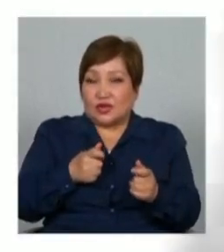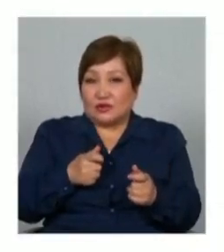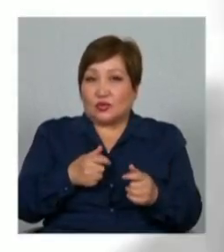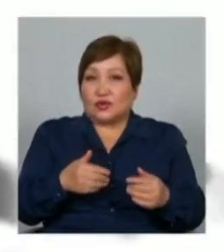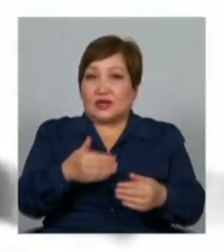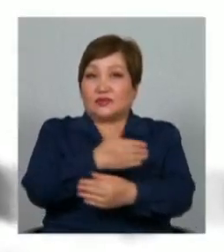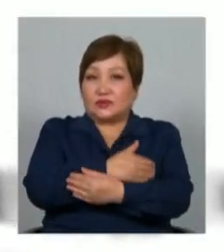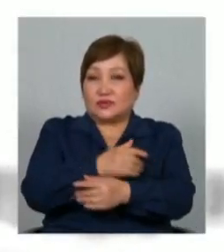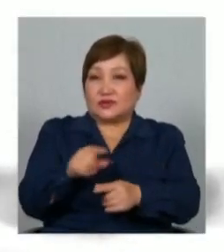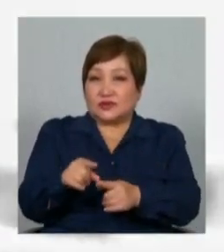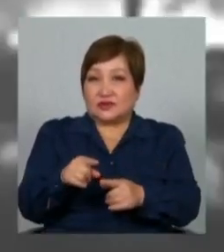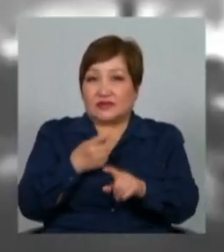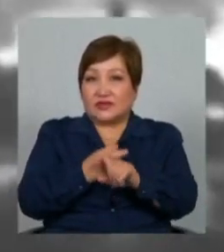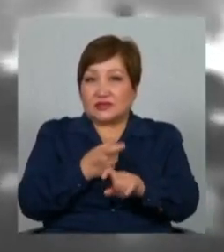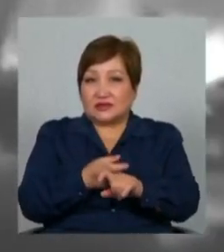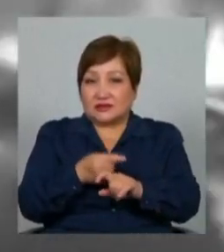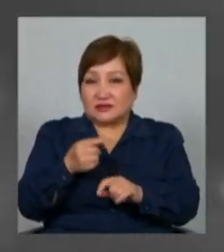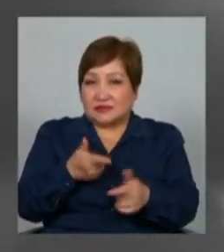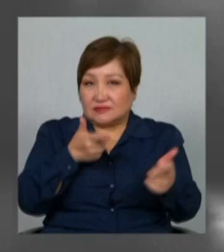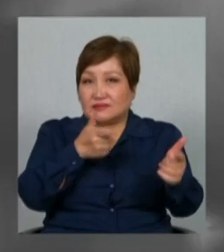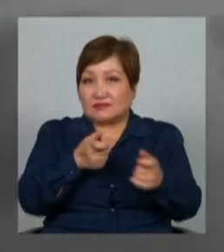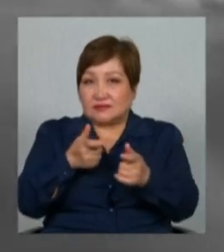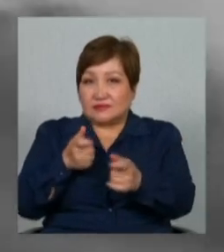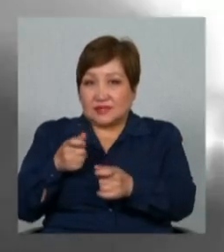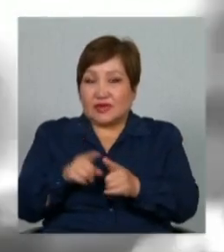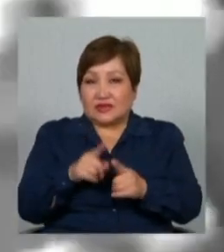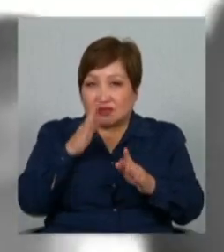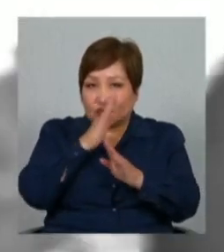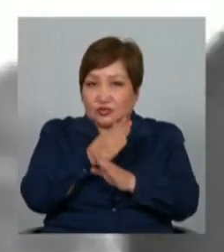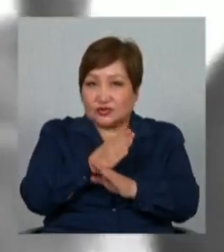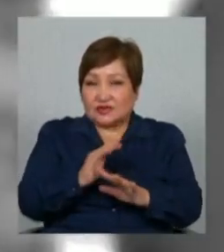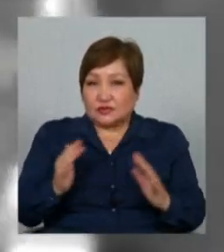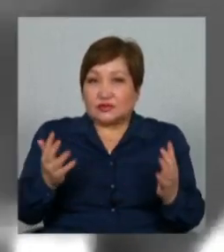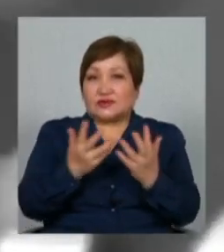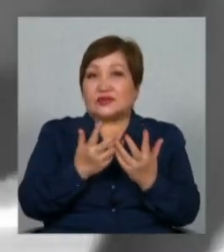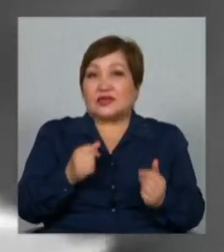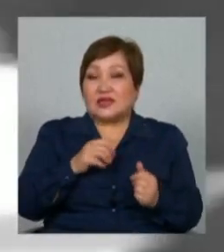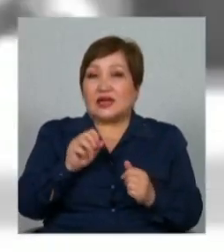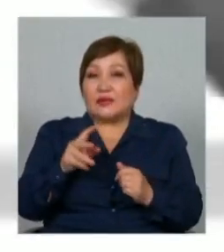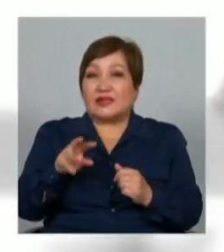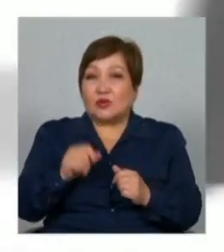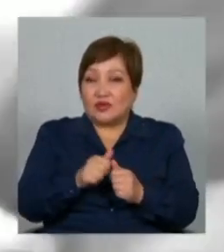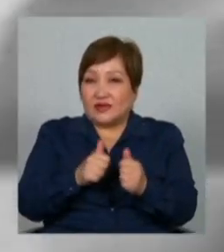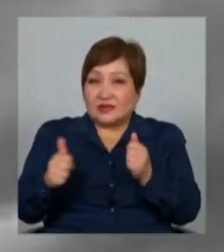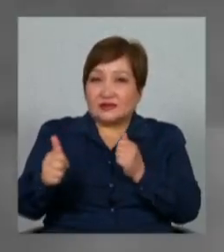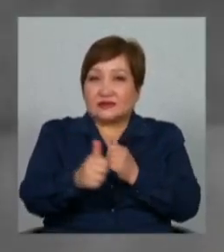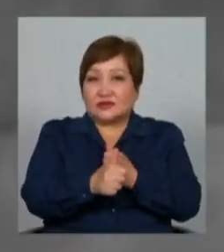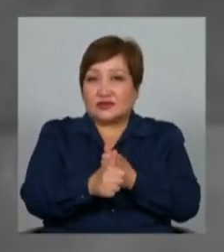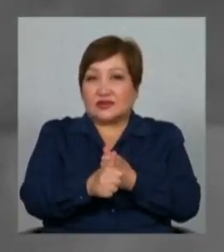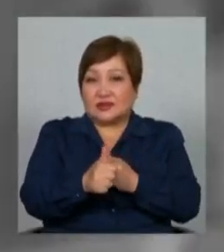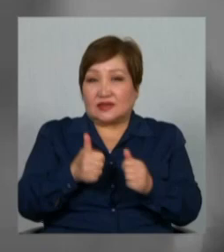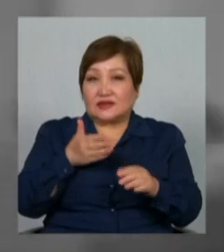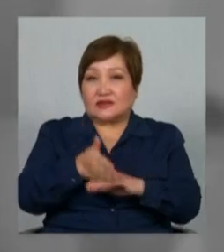фашист басқыншыларының мығым жеріне оқ жаудырады. Алайда жауды қыспаққа алғанда Әлия Молдағұлова атойлап алға шығады. Дәл осы сәтте